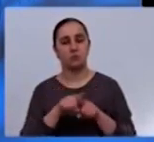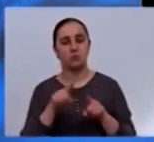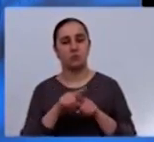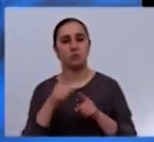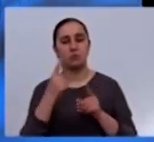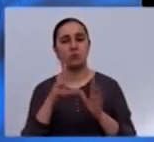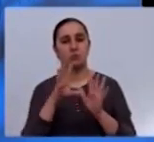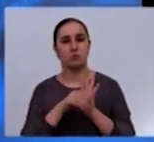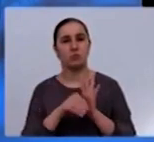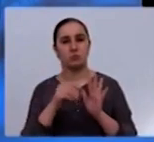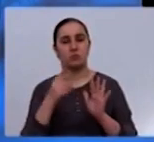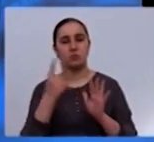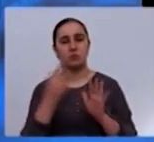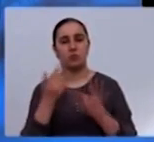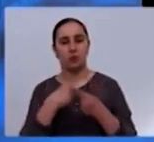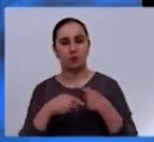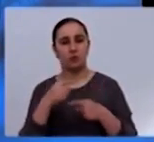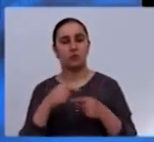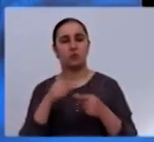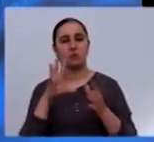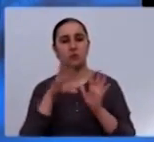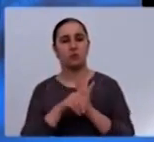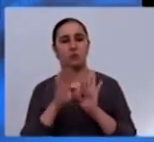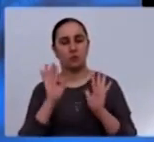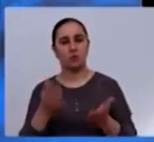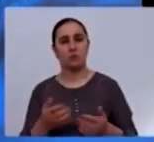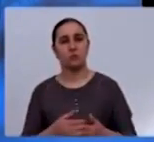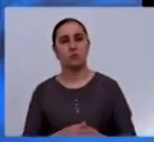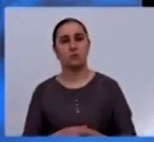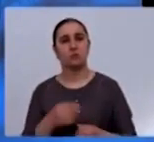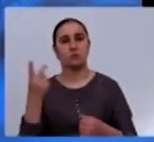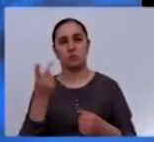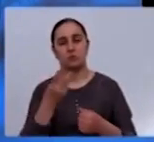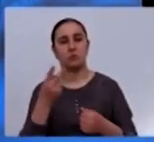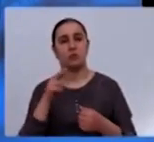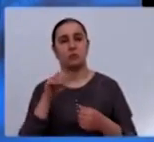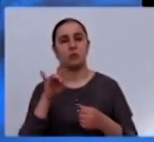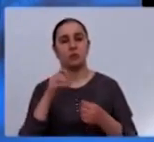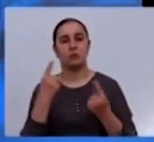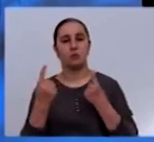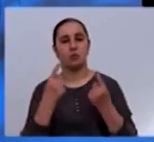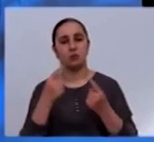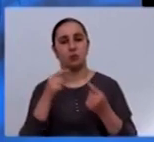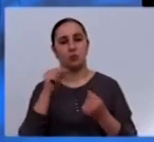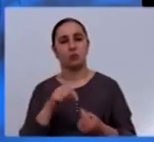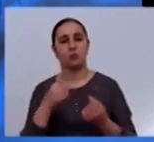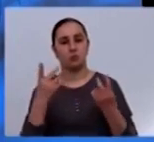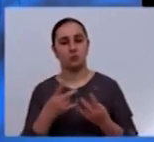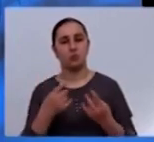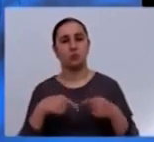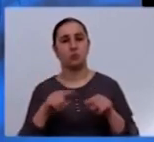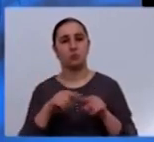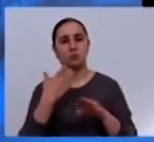kiritgan parolimizni qaytadan yana kiritib olamiz. Ikkala parol bir-biriga mos bo'lishi kerak bo'ladi. Endi